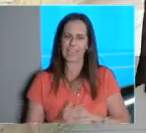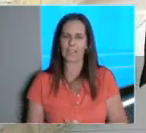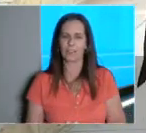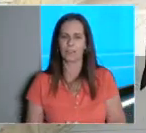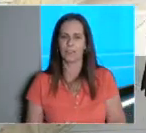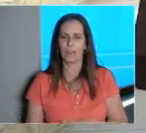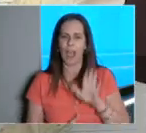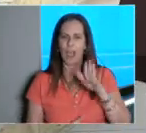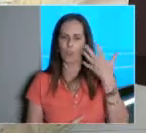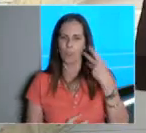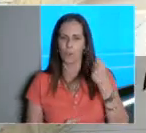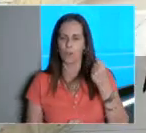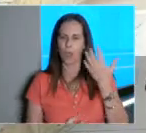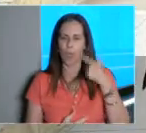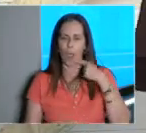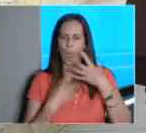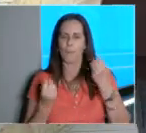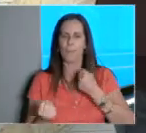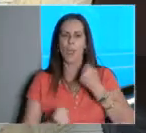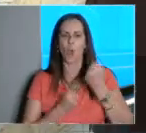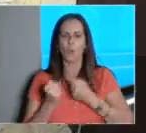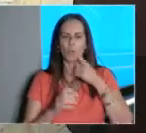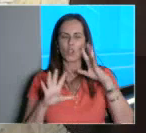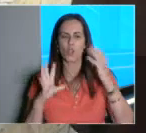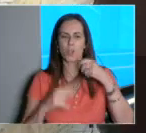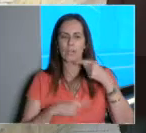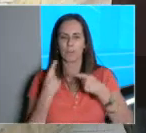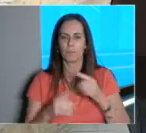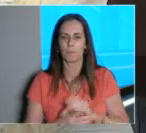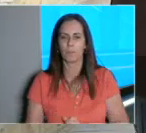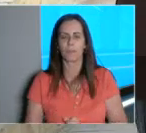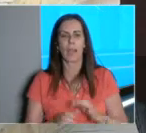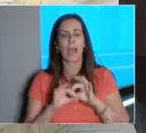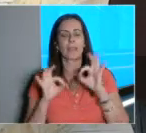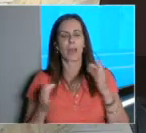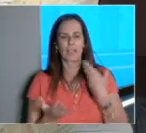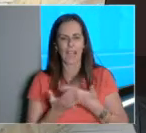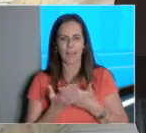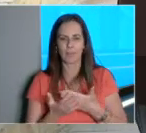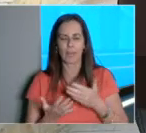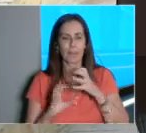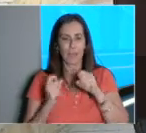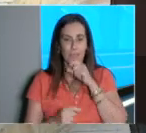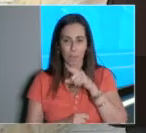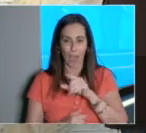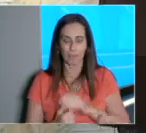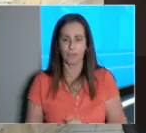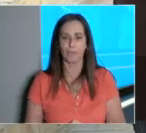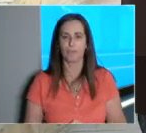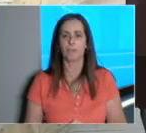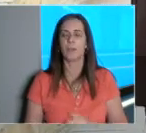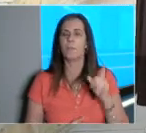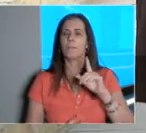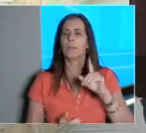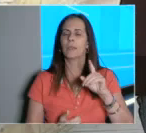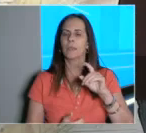לא, תפסיק, גנבו פה מלא מכוניות בשנות ה-90. אל תעשה לך את זה ציבור, אנחנו מדברים על פיגועים עכשיו. טוב, נתחיל לדבר ביזנס, אנחנו נמצאים בכפר סבא, אתה ליתן הימור, ממקום ראשון בכפר